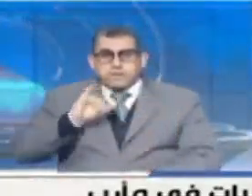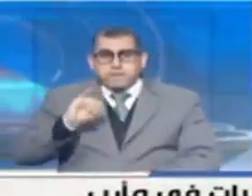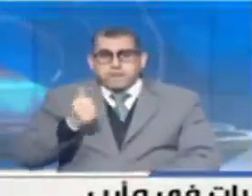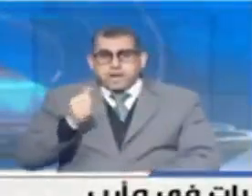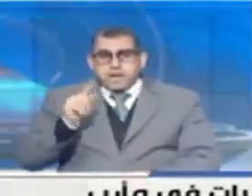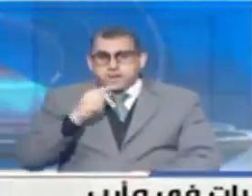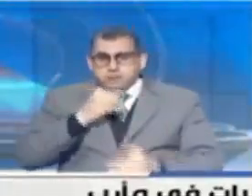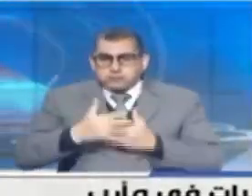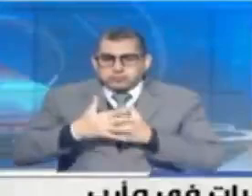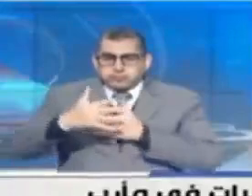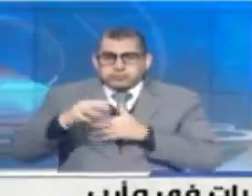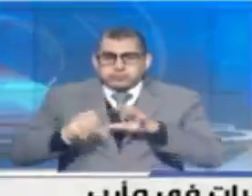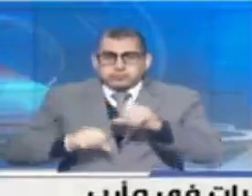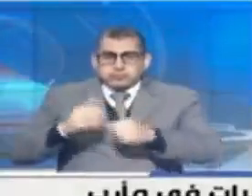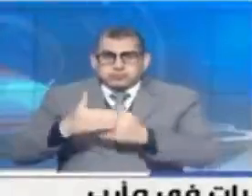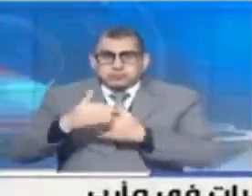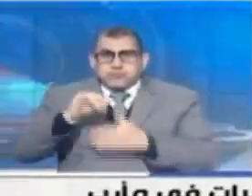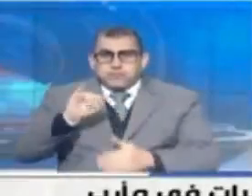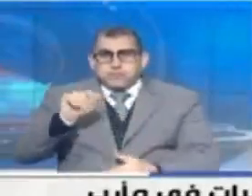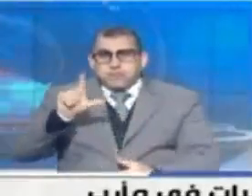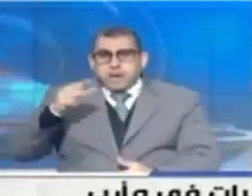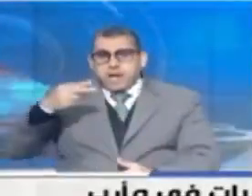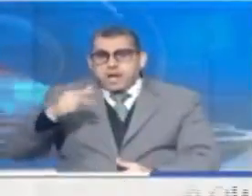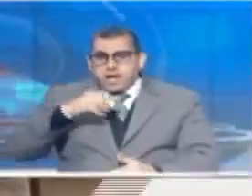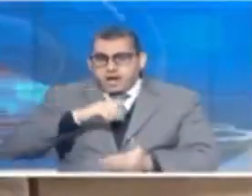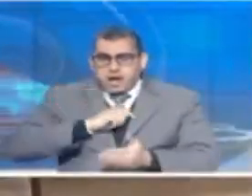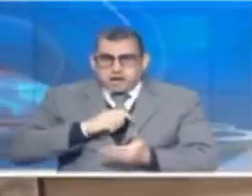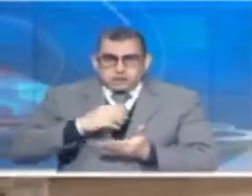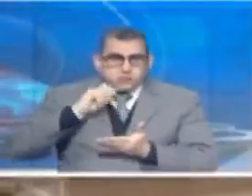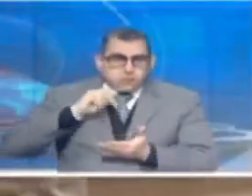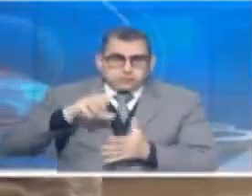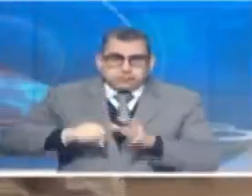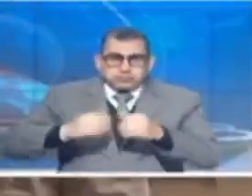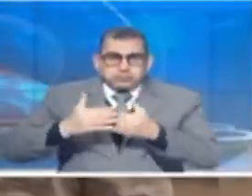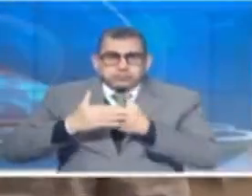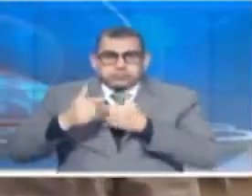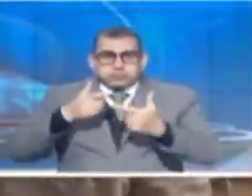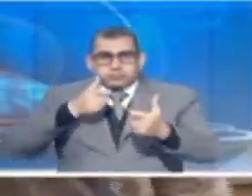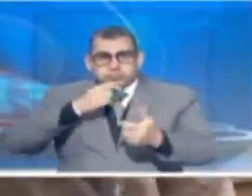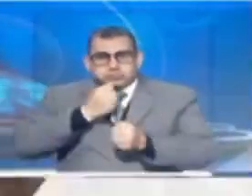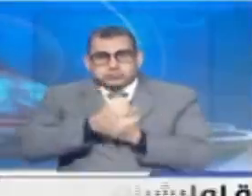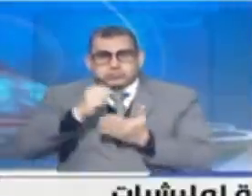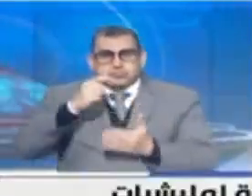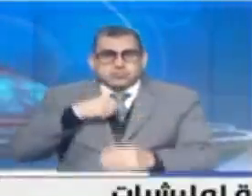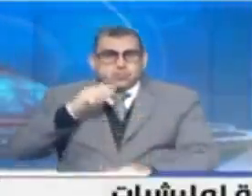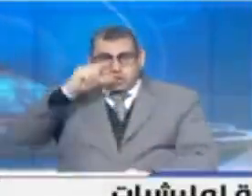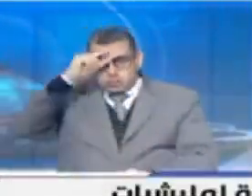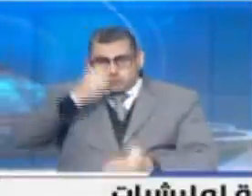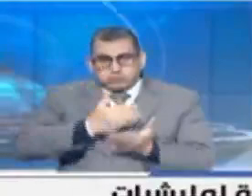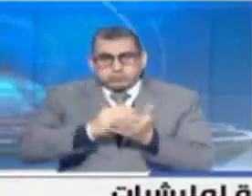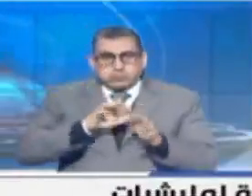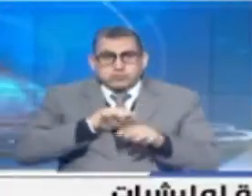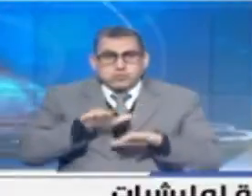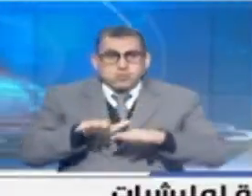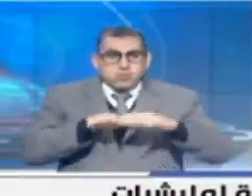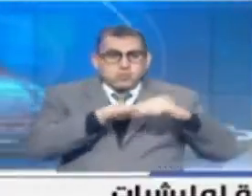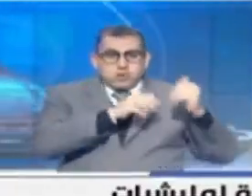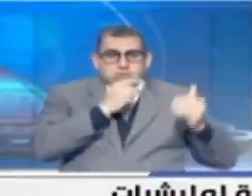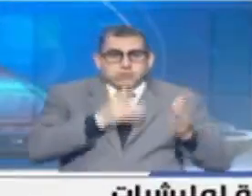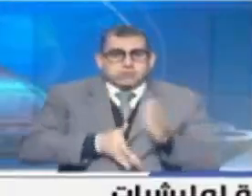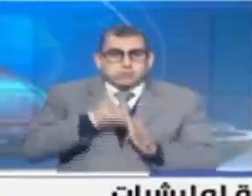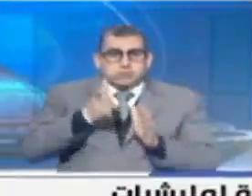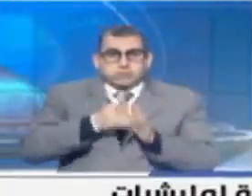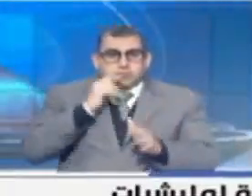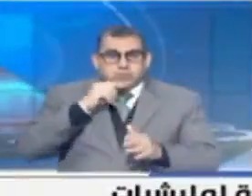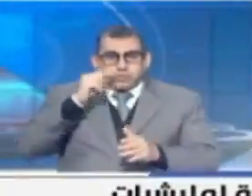مناطق واسعة باتجاه عقبة ملعى تزامنا مع إحراز تقدم ميداني كبير في مديرية الجوبة وسط فرار جماعي